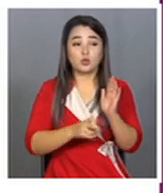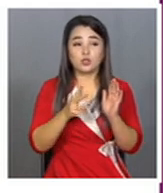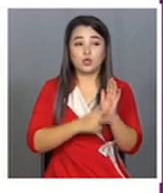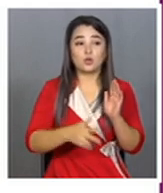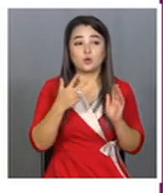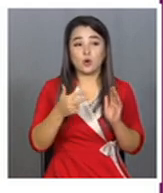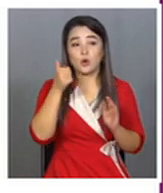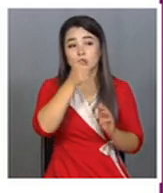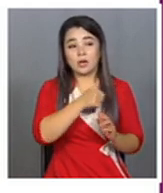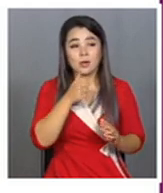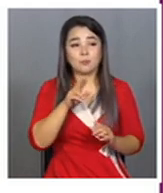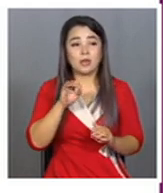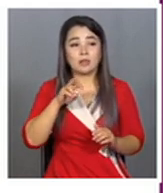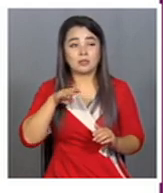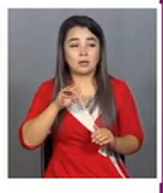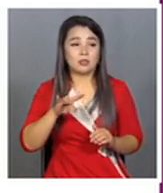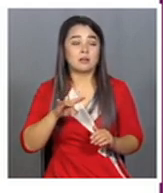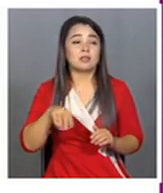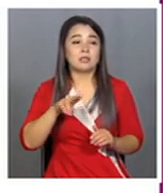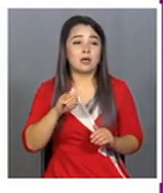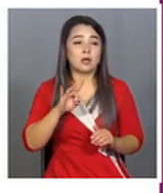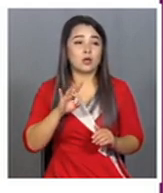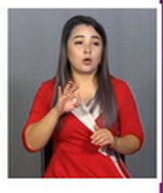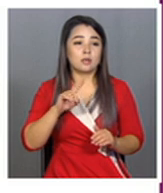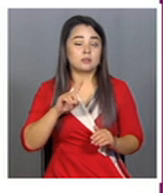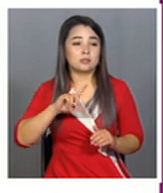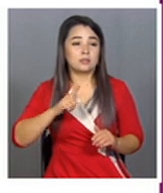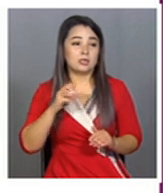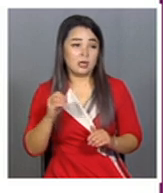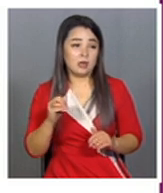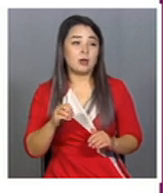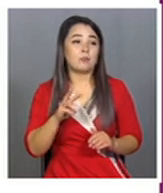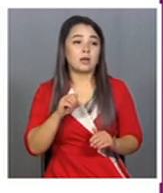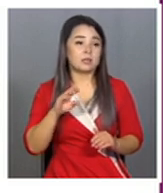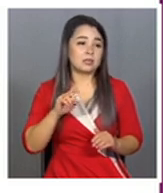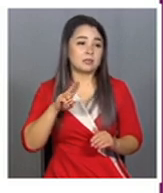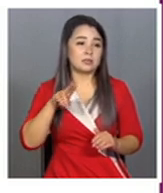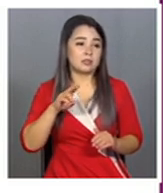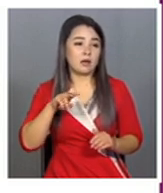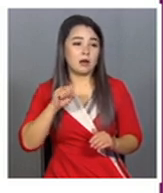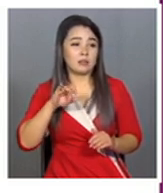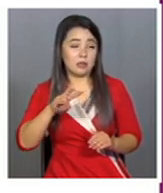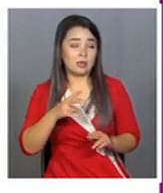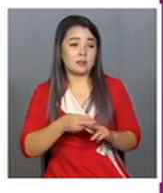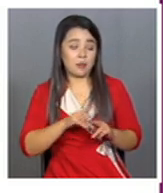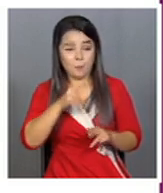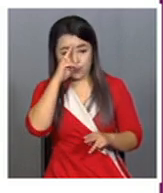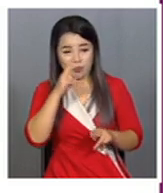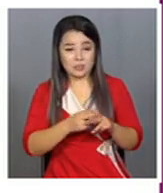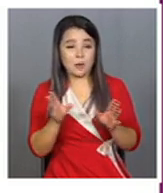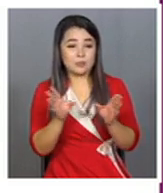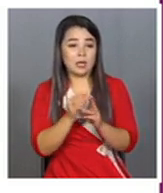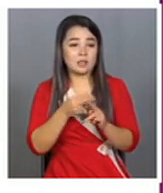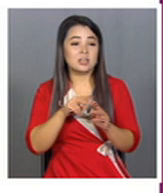1783 жылы Пилатер де Розье мен маркиз де Арлан ағайынды монгольфилер жасаған